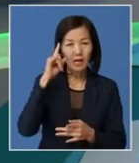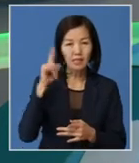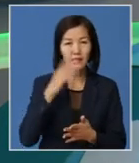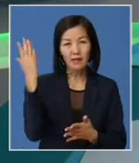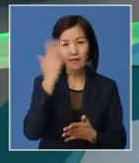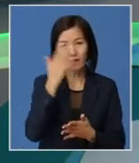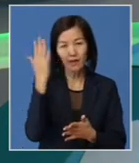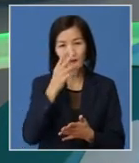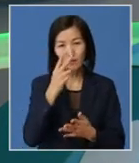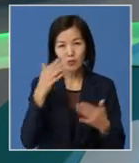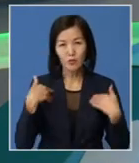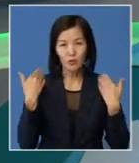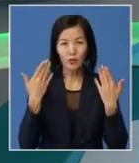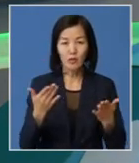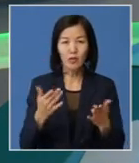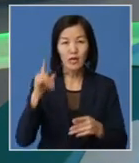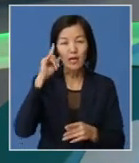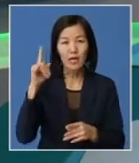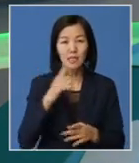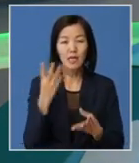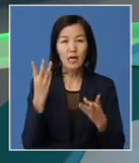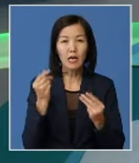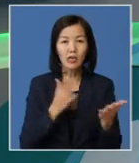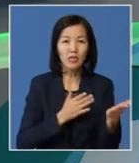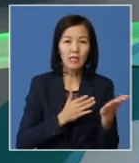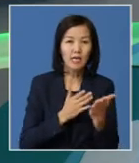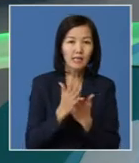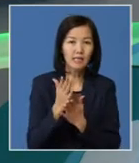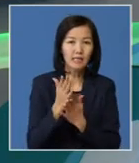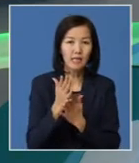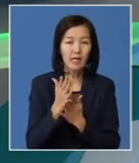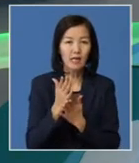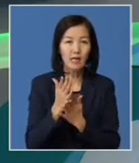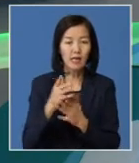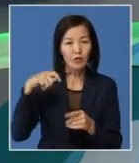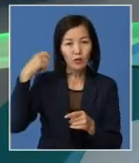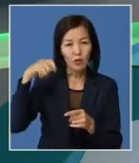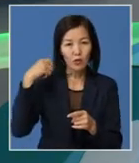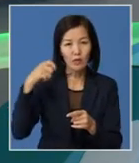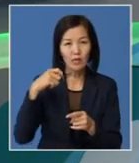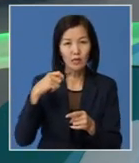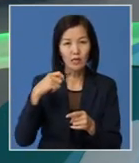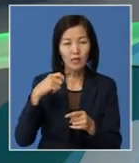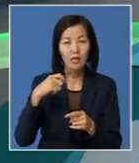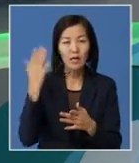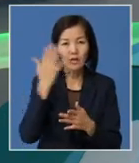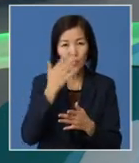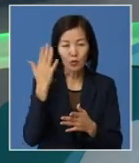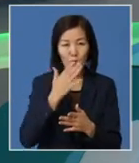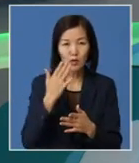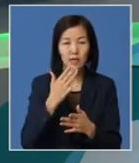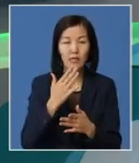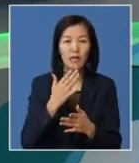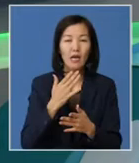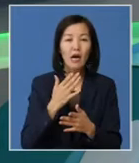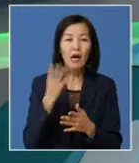ойыны фильмінің көрсетілімі өтті. Бұл Қазақстандағы қаржы саласы мен қор нарығының қым-қуы тіршілігі суреттелген алғашқы кинокартина.